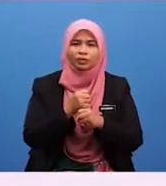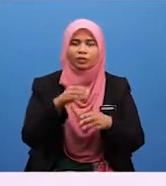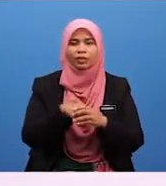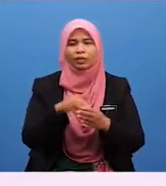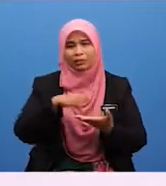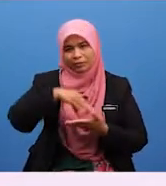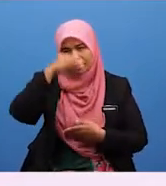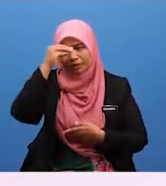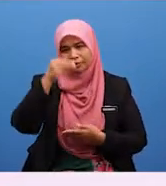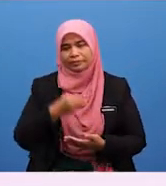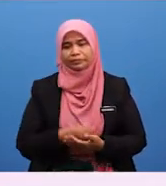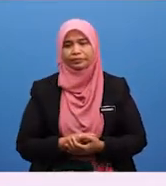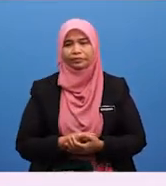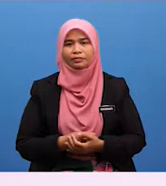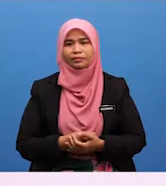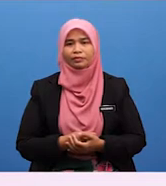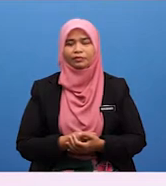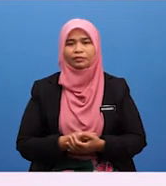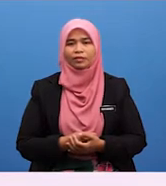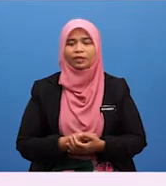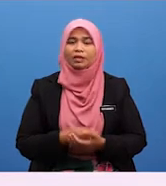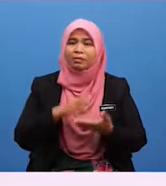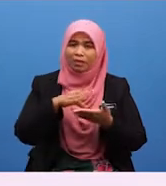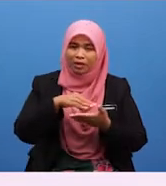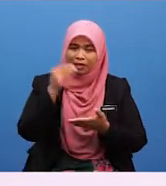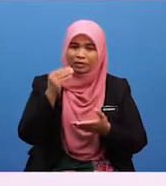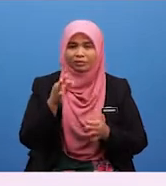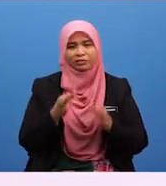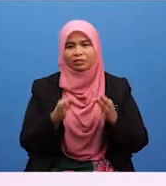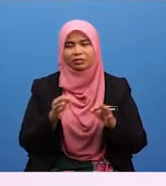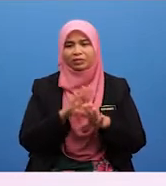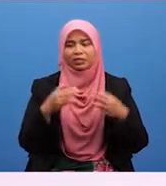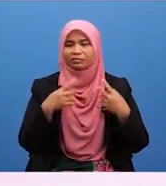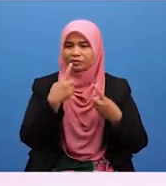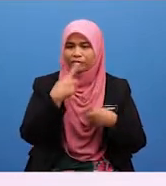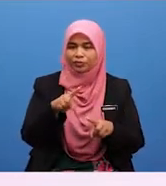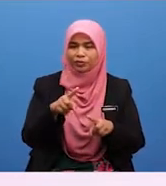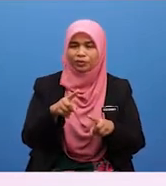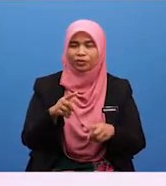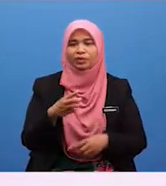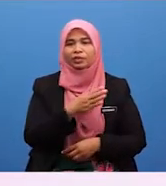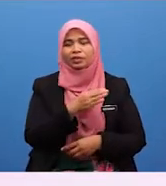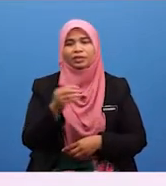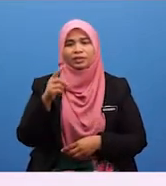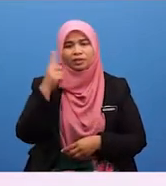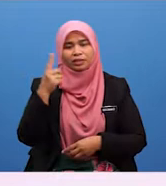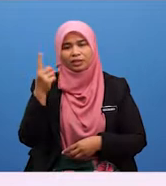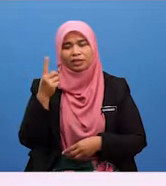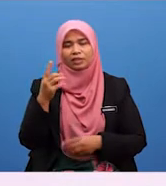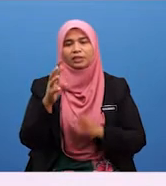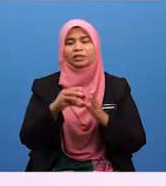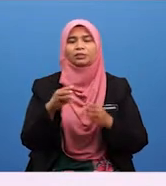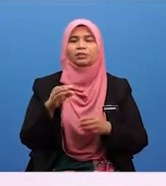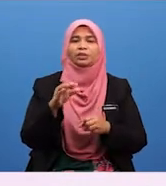bersungguh-sungguh dalam menuntut ilmu, belajar walaupun tidak disuruh dan sentiasa